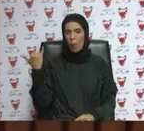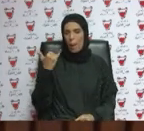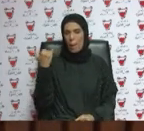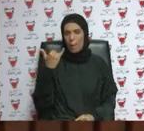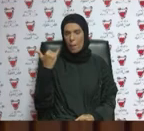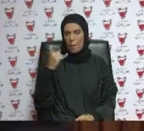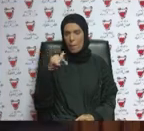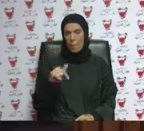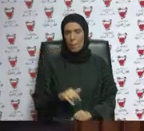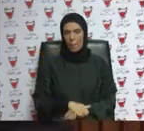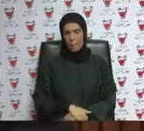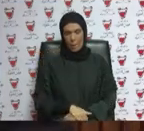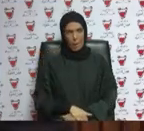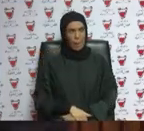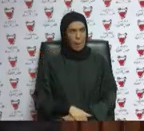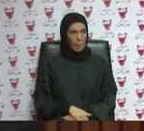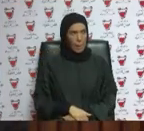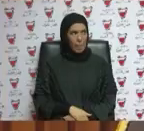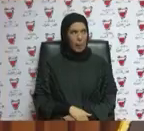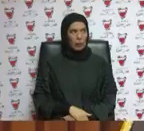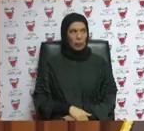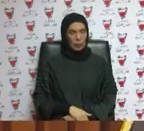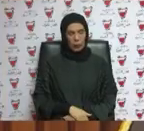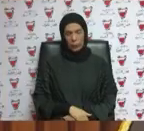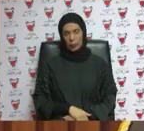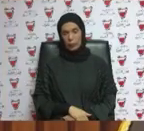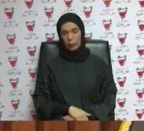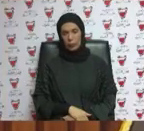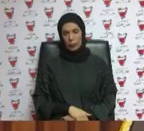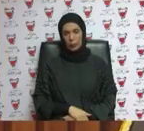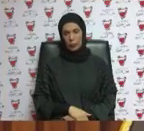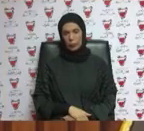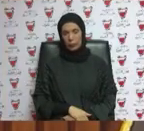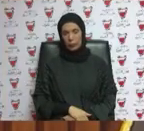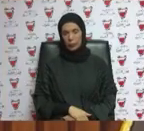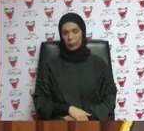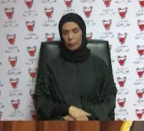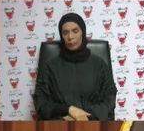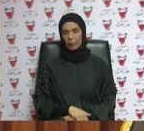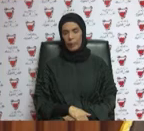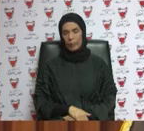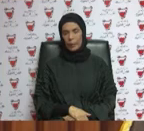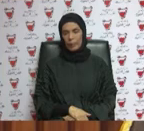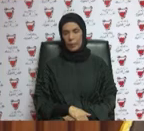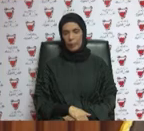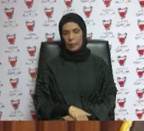كأهمية هذا المشروع. شكرا معالي الرئيس. شكرا جزيلا. الدكتورة ابتسام الدلال تفضلي.